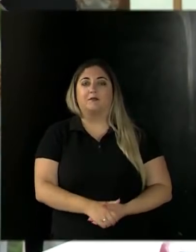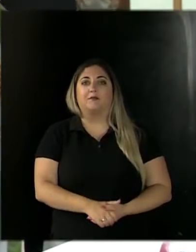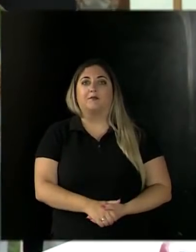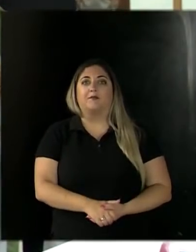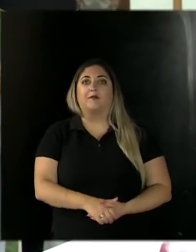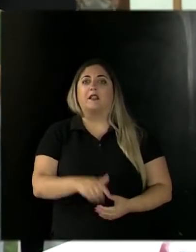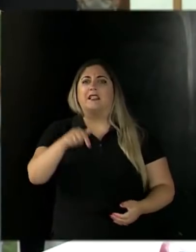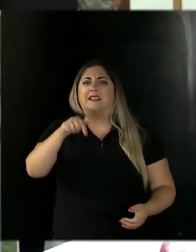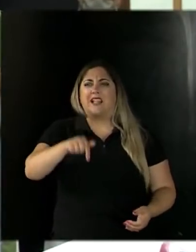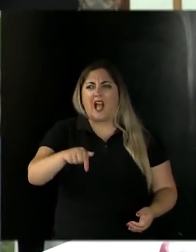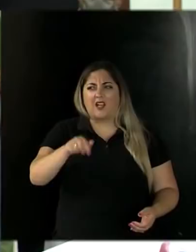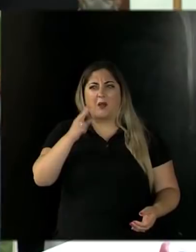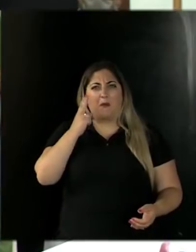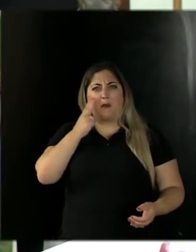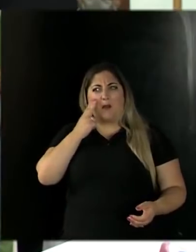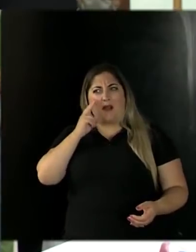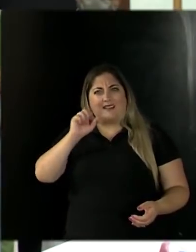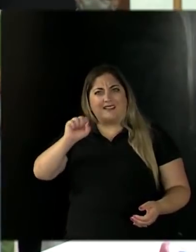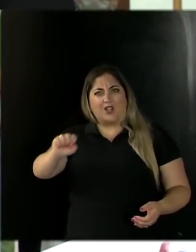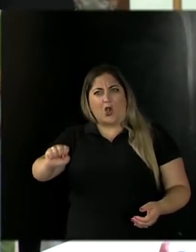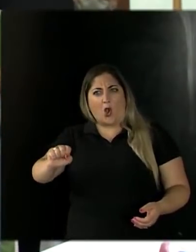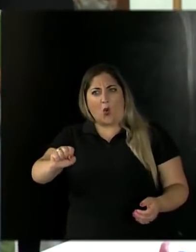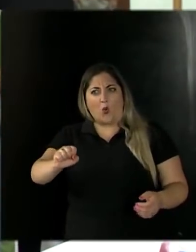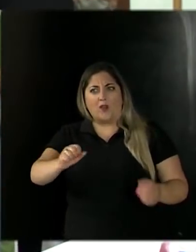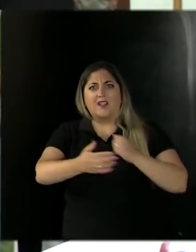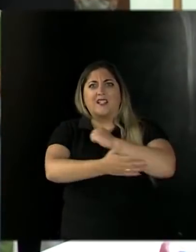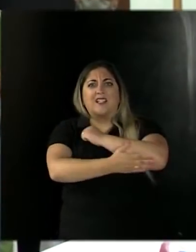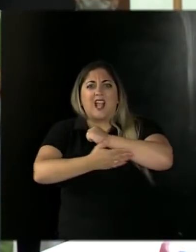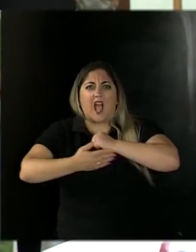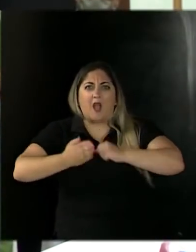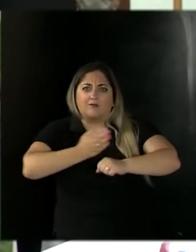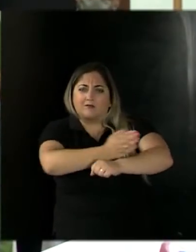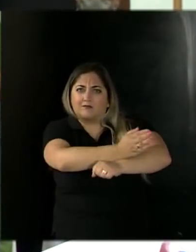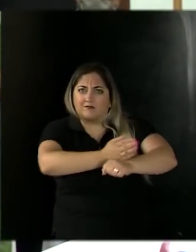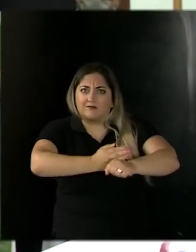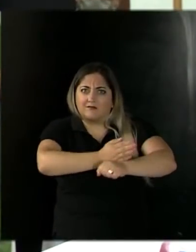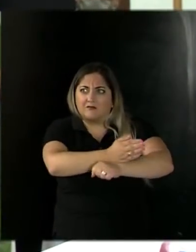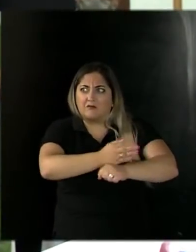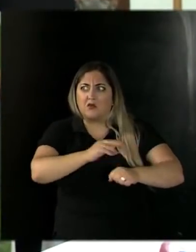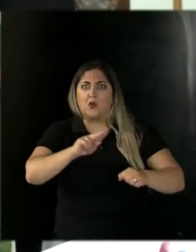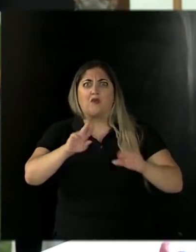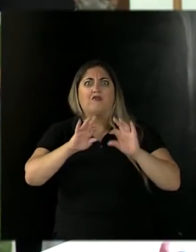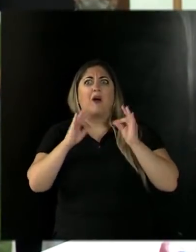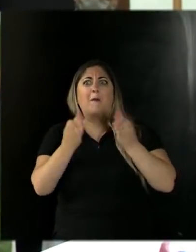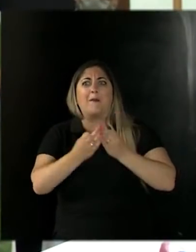Dan mhuwiex il-mastru taxxa bin Marija u ħuħ Ġakbu u Ġosè u Ġuda u